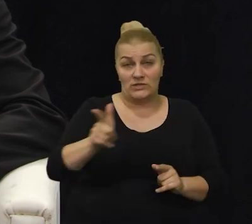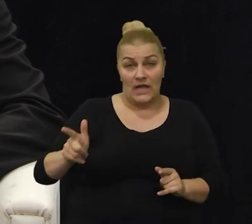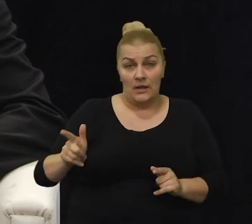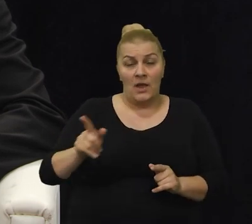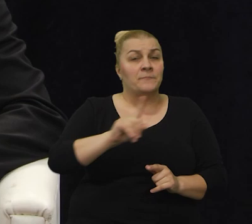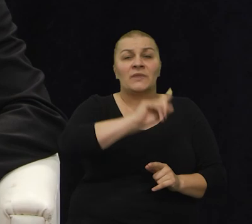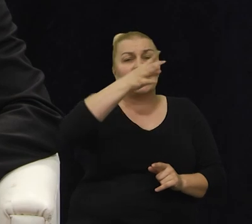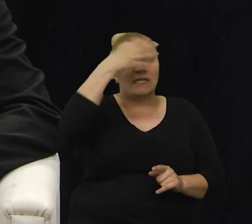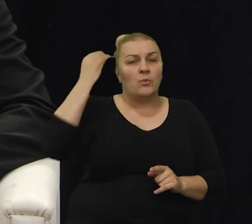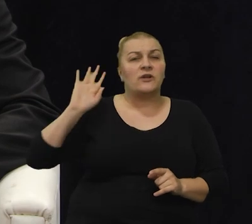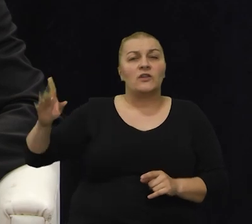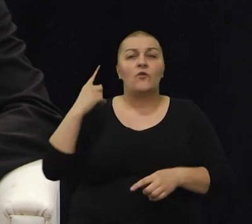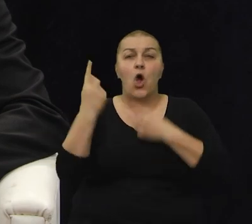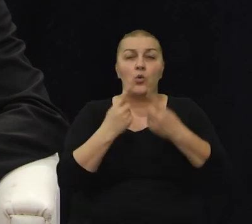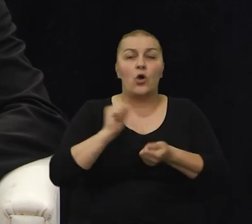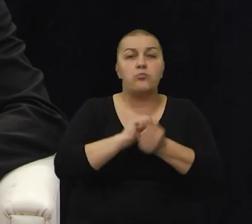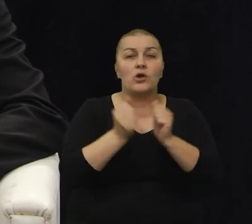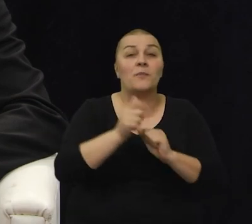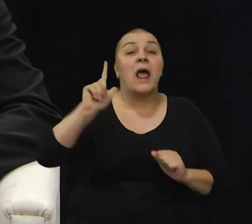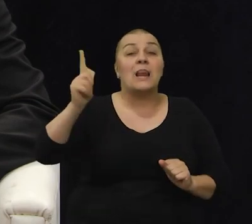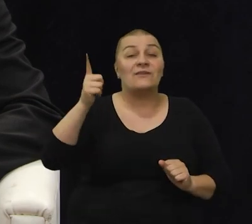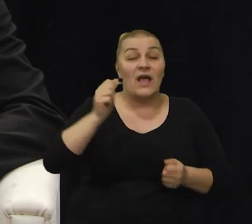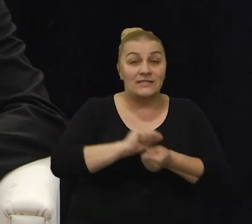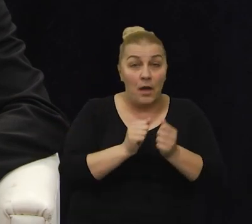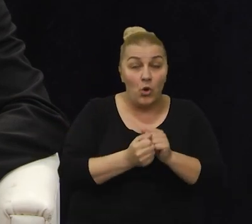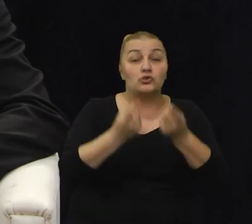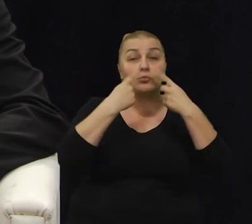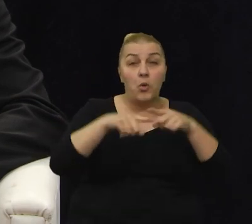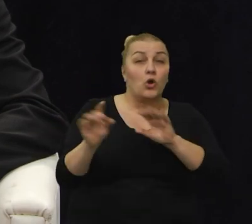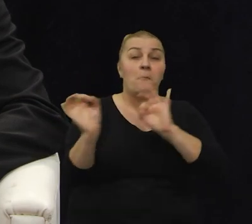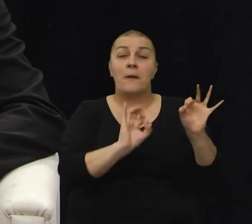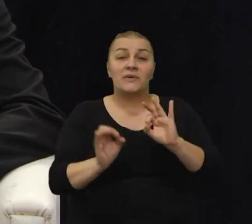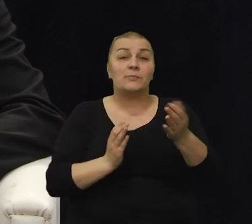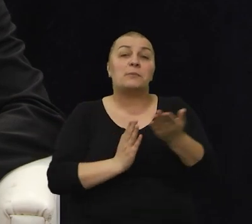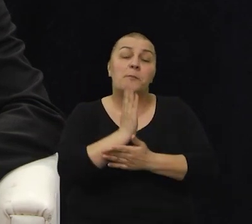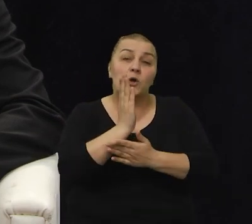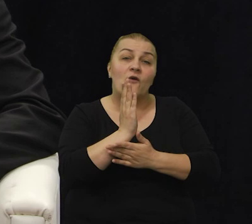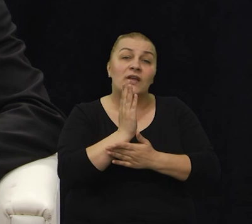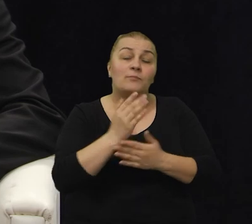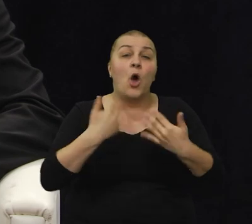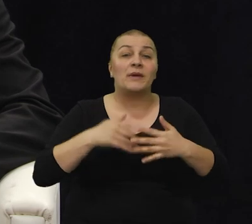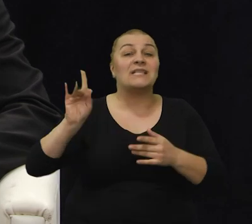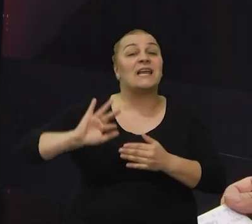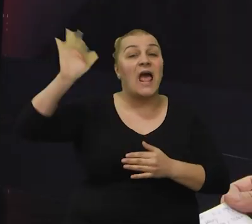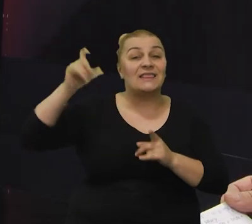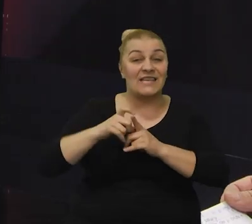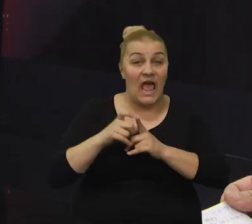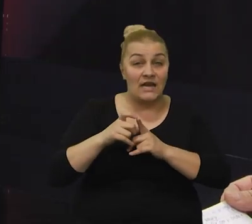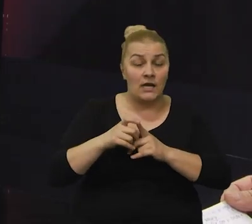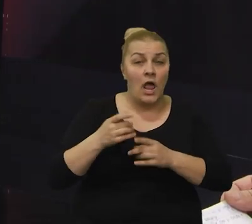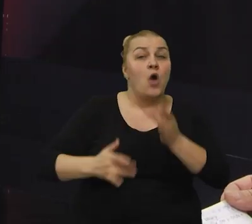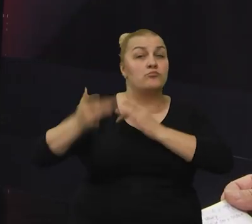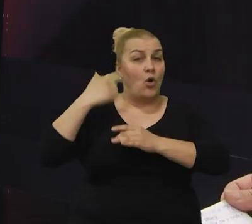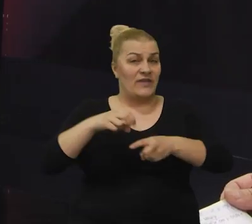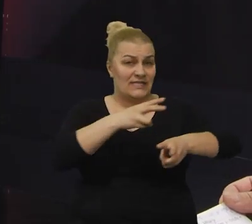ostalima. Nezaboravna je tvoja uloga u borbama na Livanskoj bojišnici, a posebno u pripremi i provedbi operacije na Dinari. Ono što